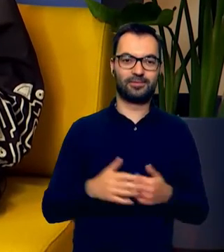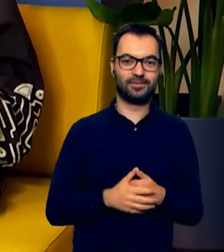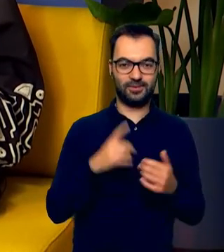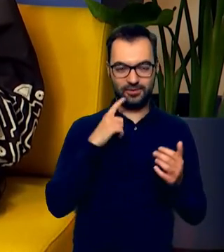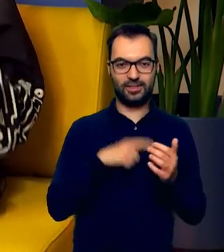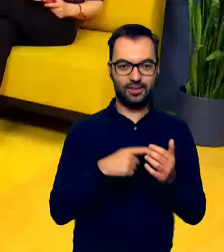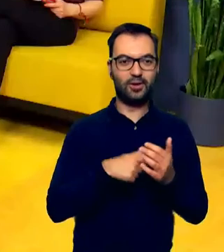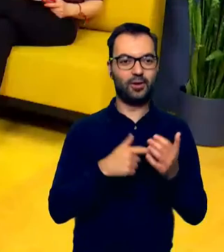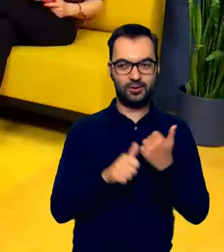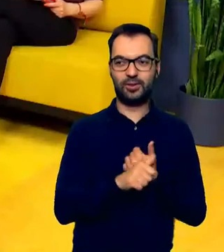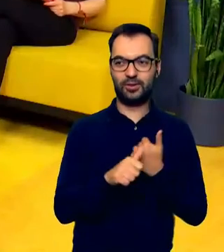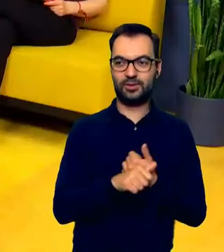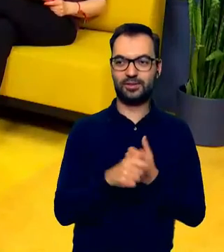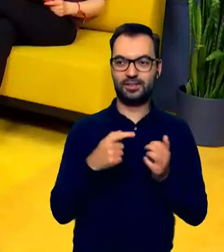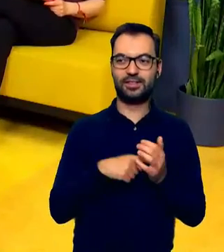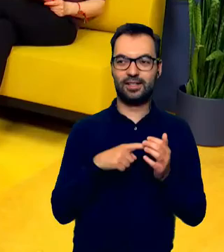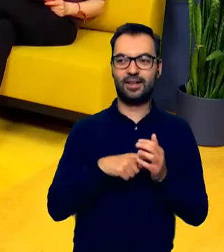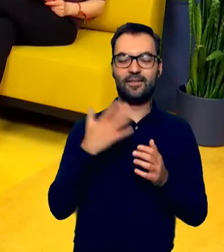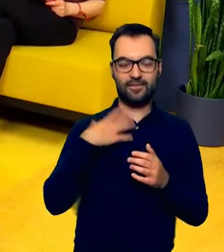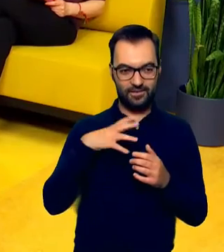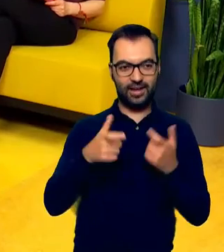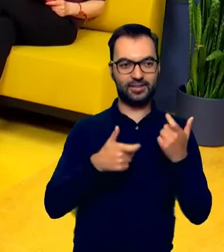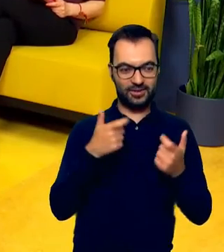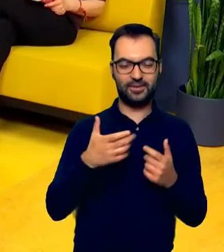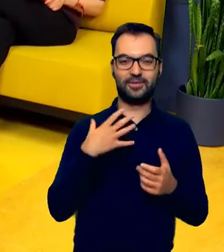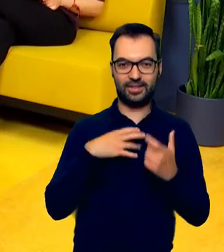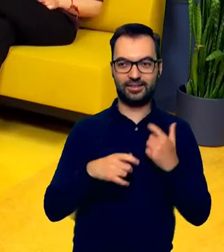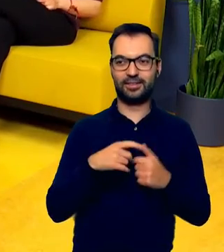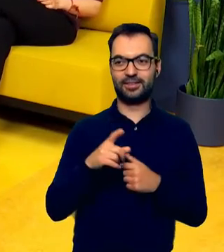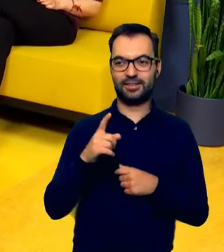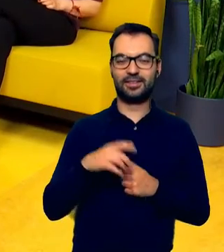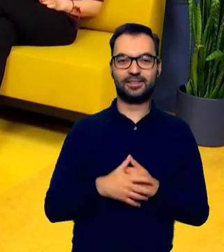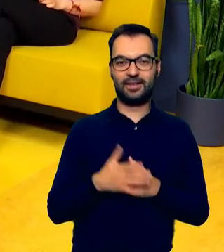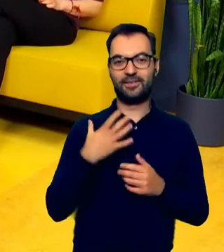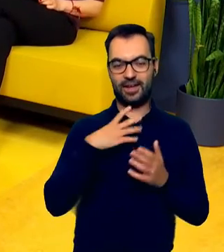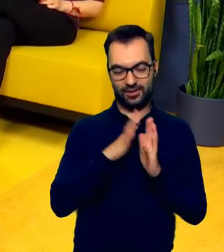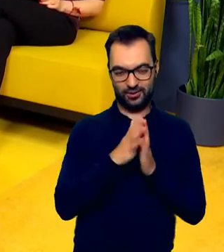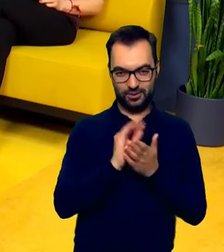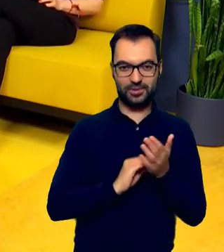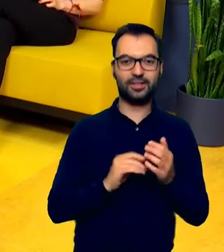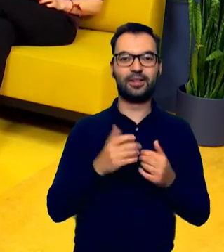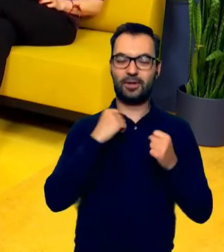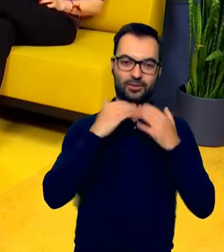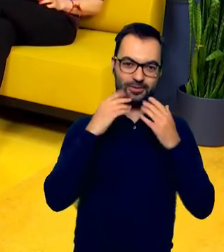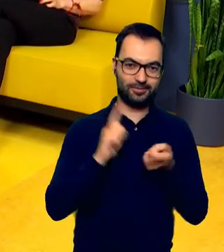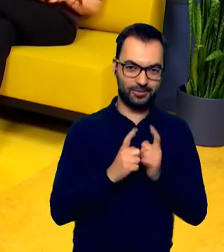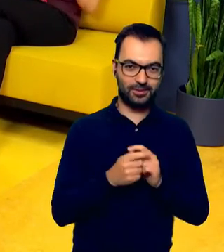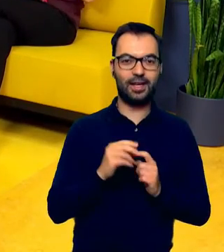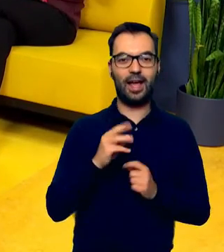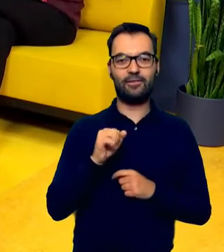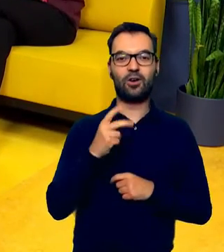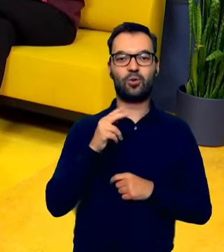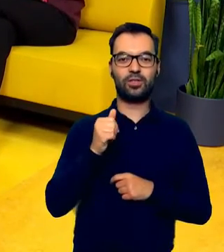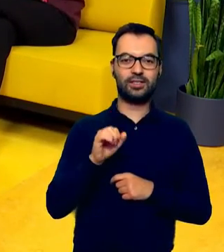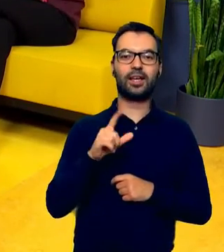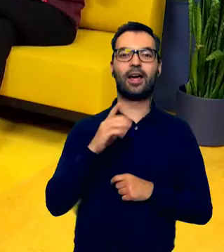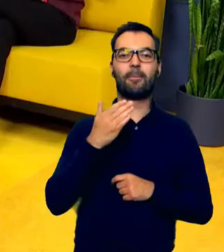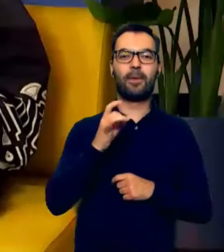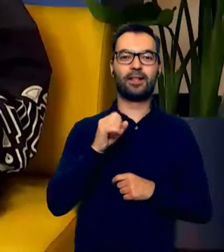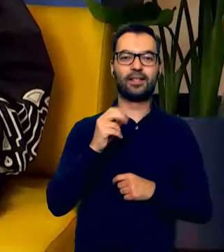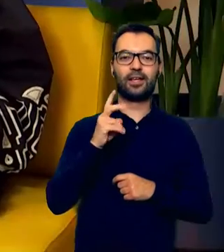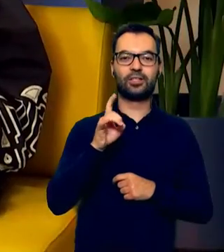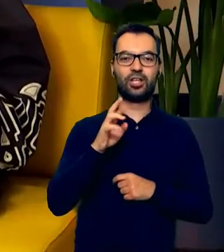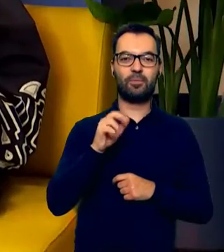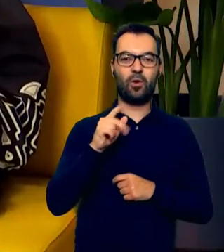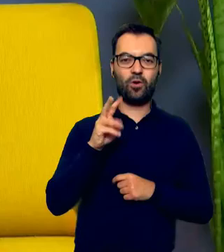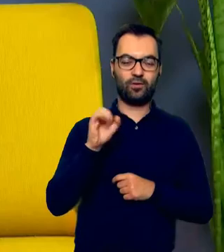właśnie. Dla takich ludzi warto robić podcasty i pisać książki. Tak. Bardzo Wam dziękuję. Ewa Winicka, Magdalena